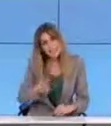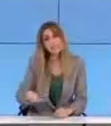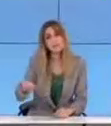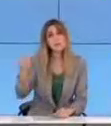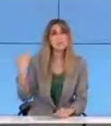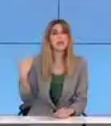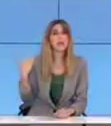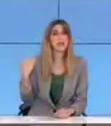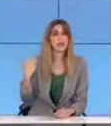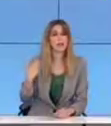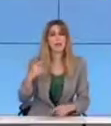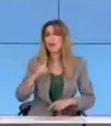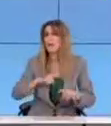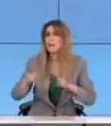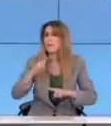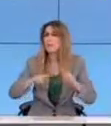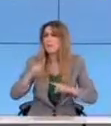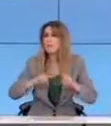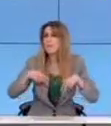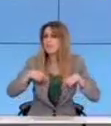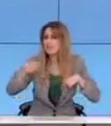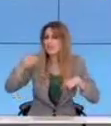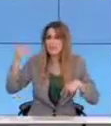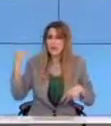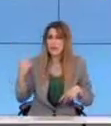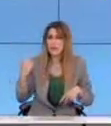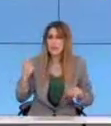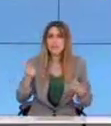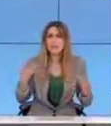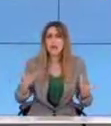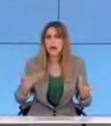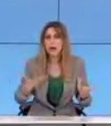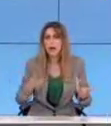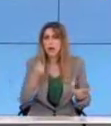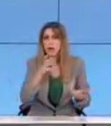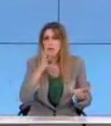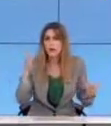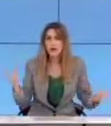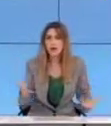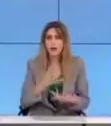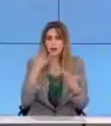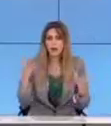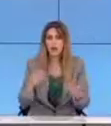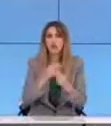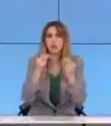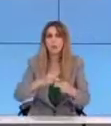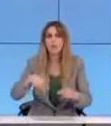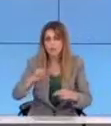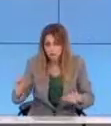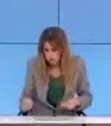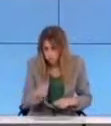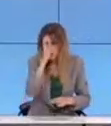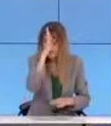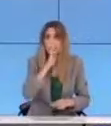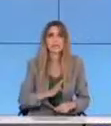αιτία που προκάλεσε αυτή την περιπέτεια. Όταν δηλαδή η χώρα αντί για πλεονάσματα,